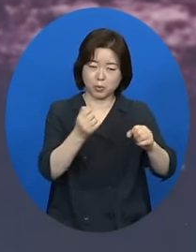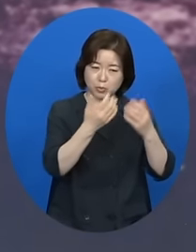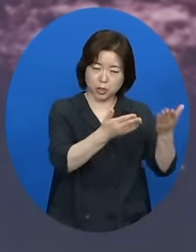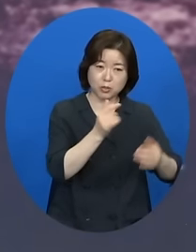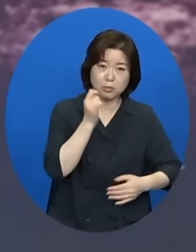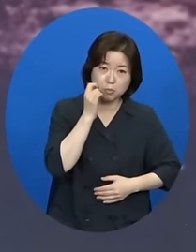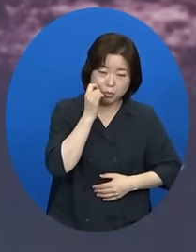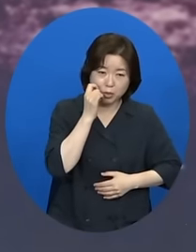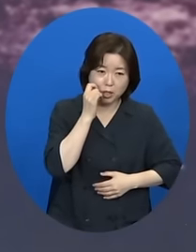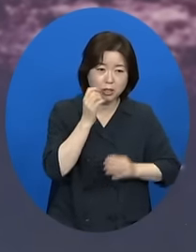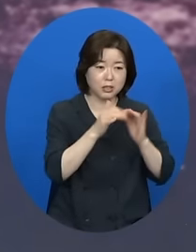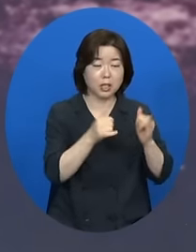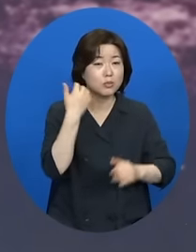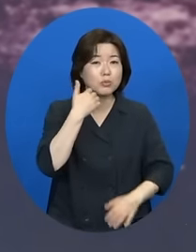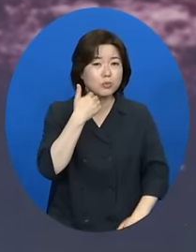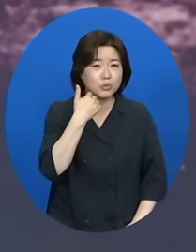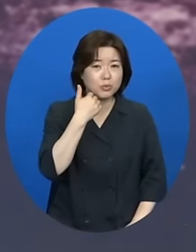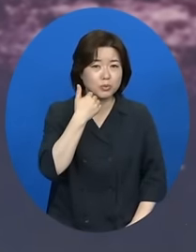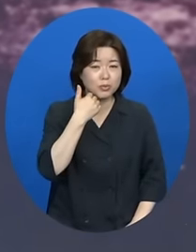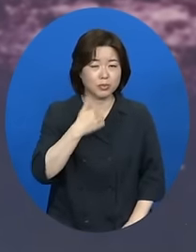자는 누구십니까?